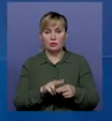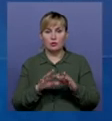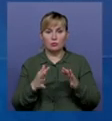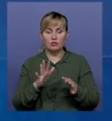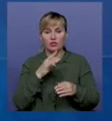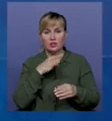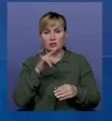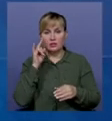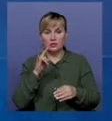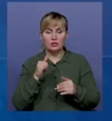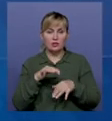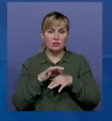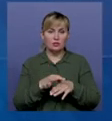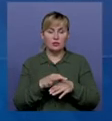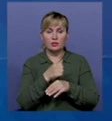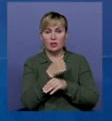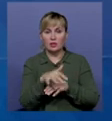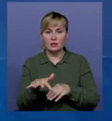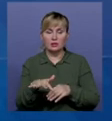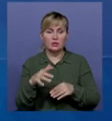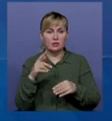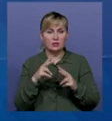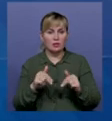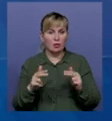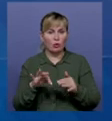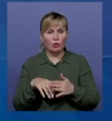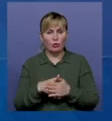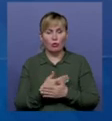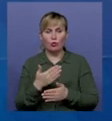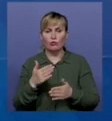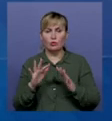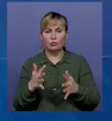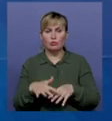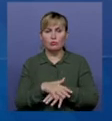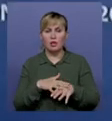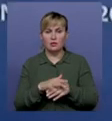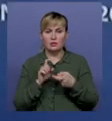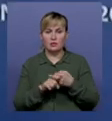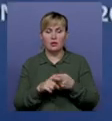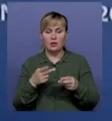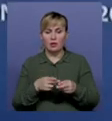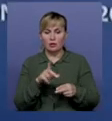происходит в Казахстане. Идет рассылка аудиозаписей о якобы новых случаях массового заражения. Это сеет